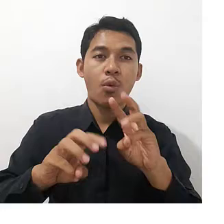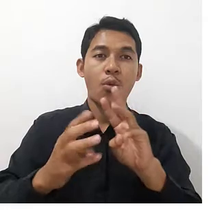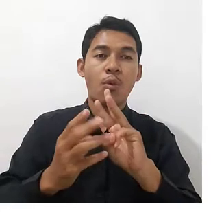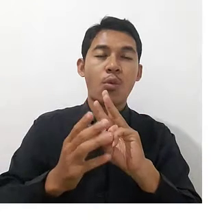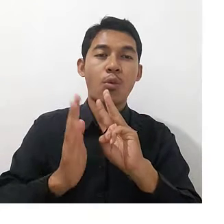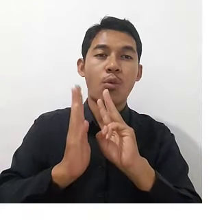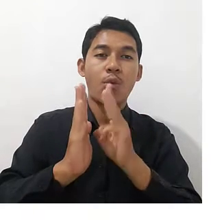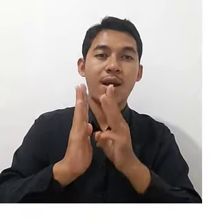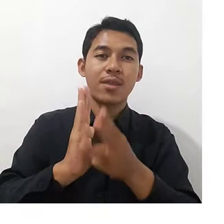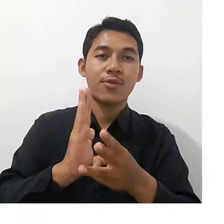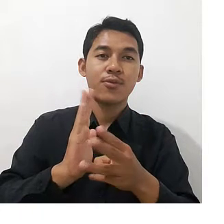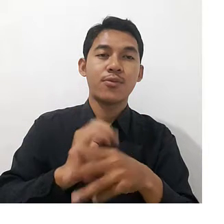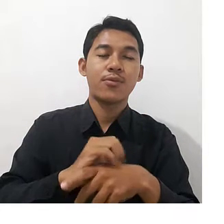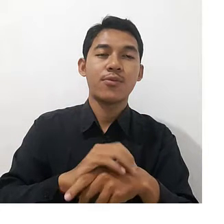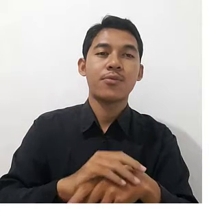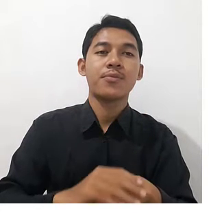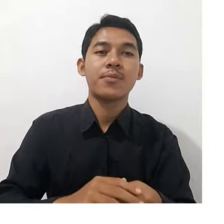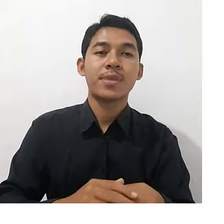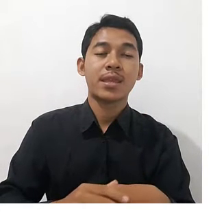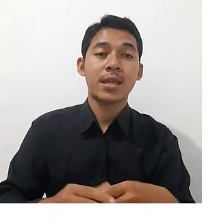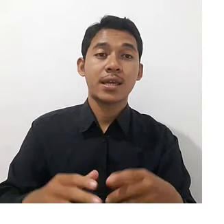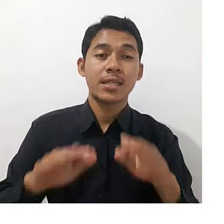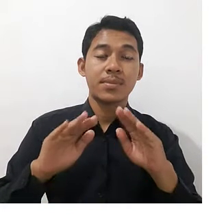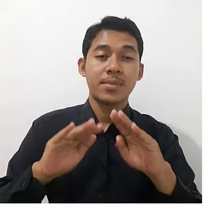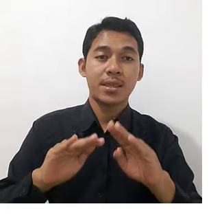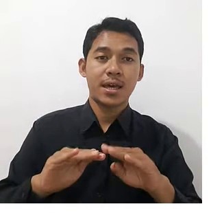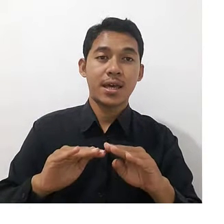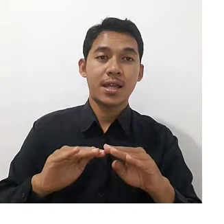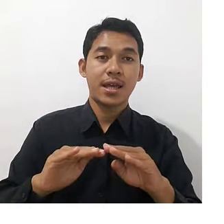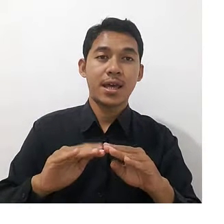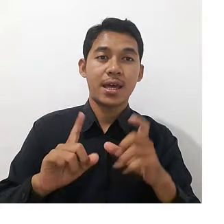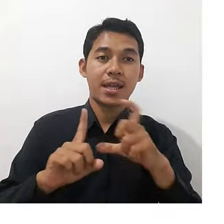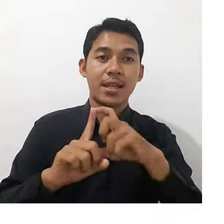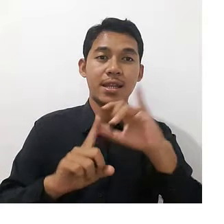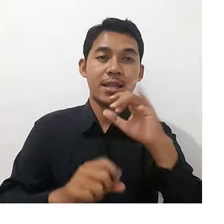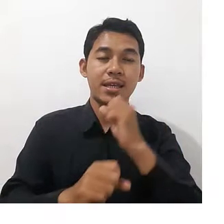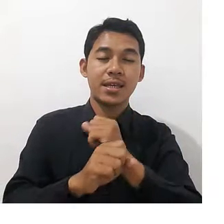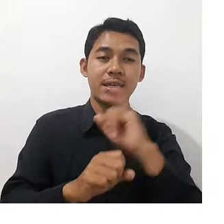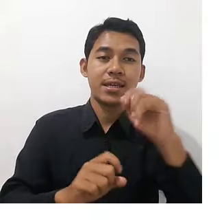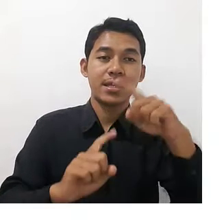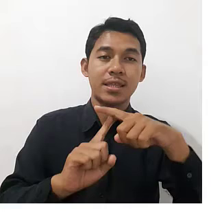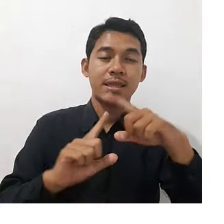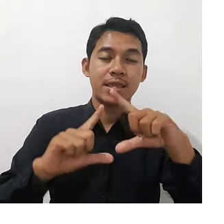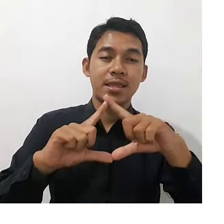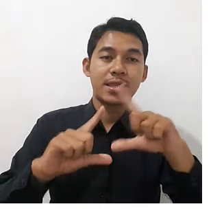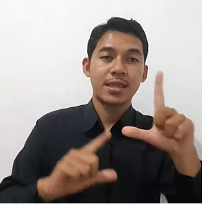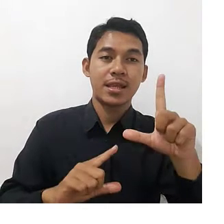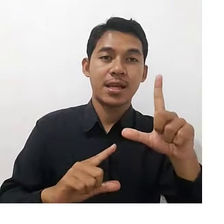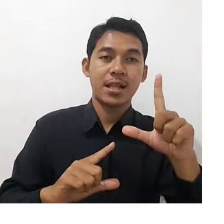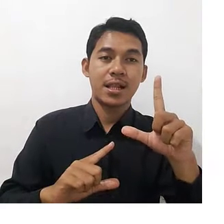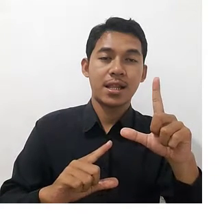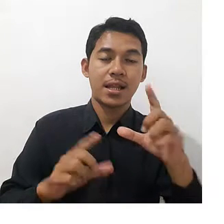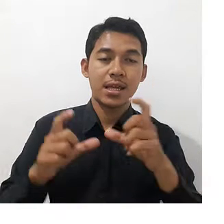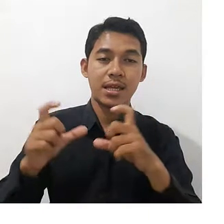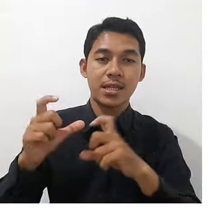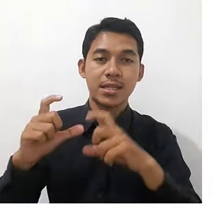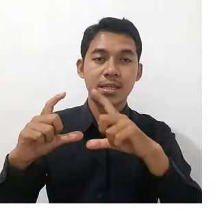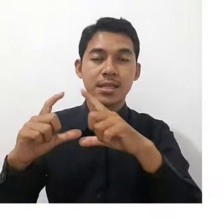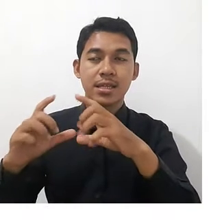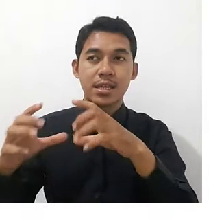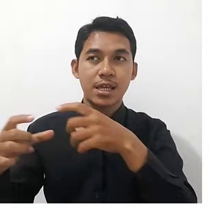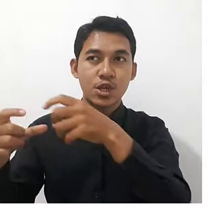sama dengan 1, 2, 3, 4 dan seterusnya dia ada. Nah, sementara kalau rangkaian digital, dia itu merupakan bentuk sampling ya